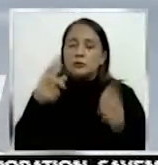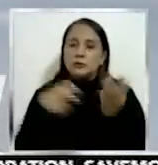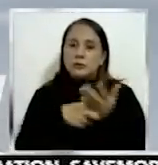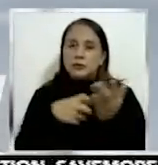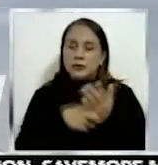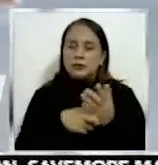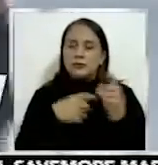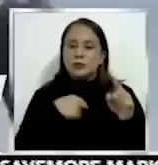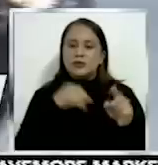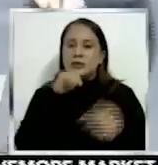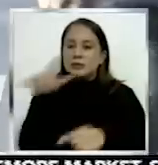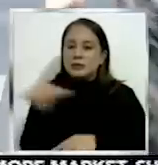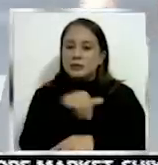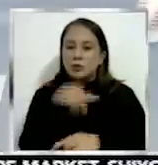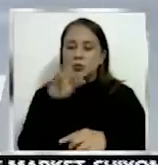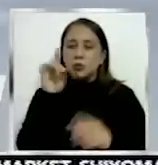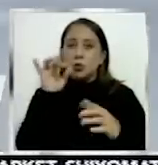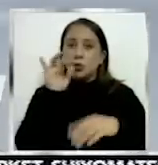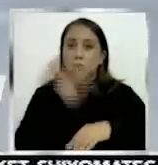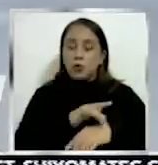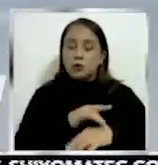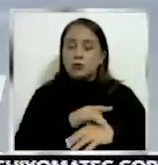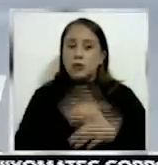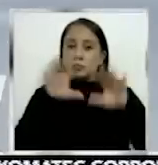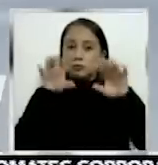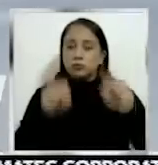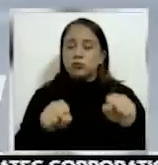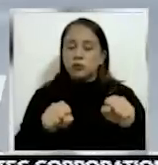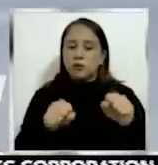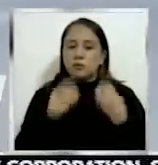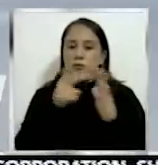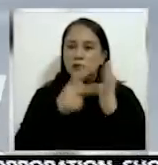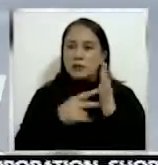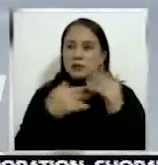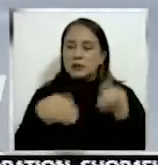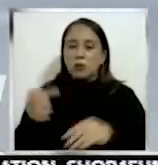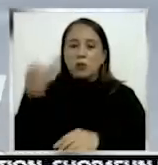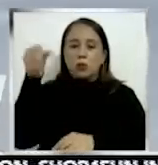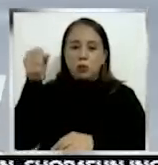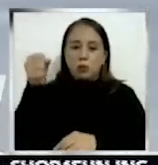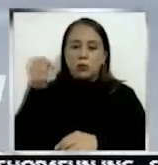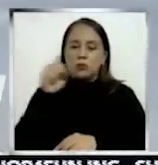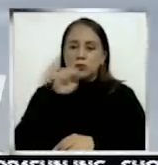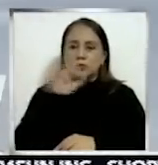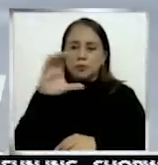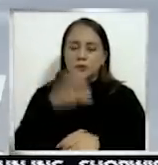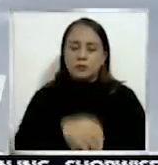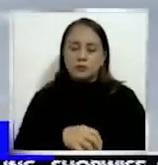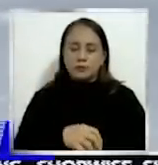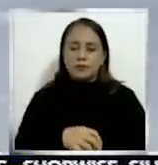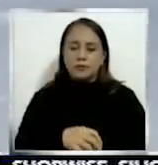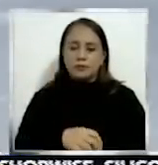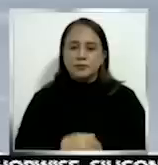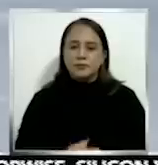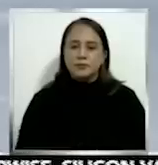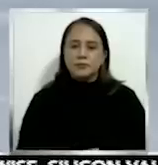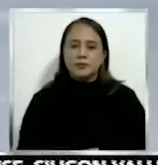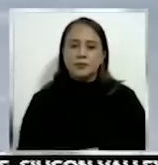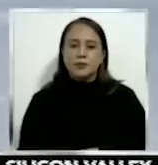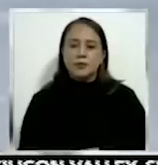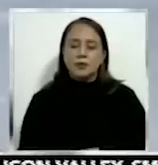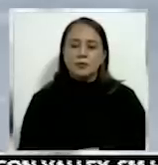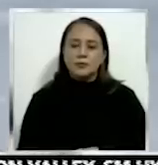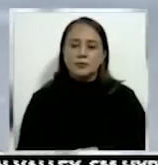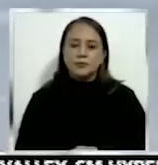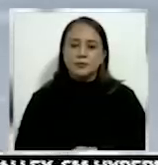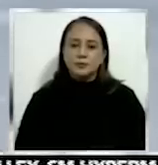no contact apprehension policy na pansamantalang ipinatigil ng Supreme Court. Para sa GMA Integrated News,